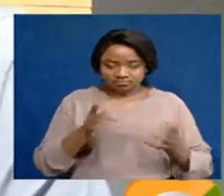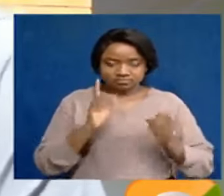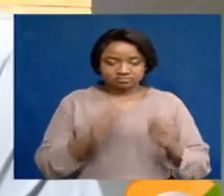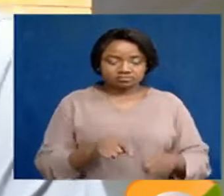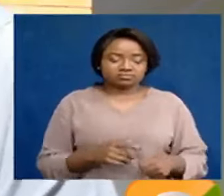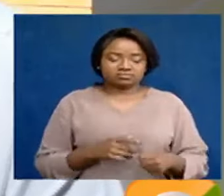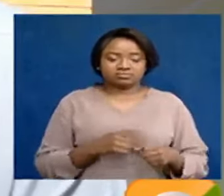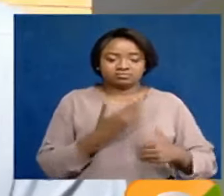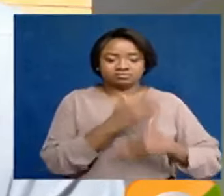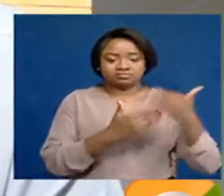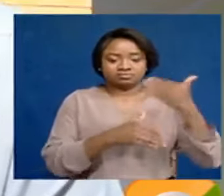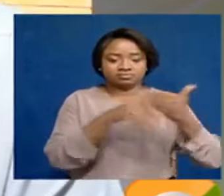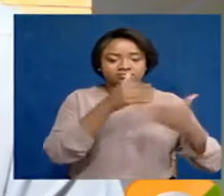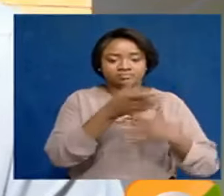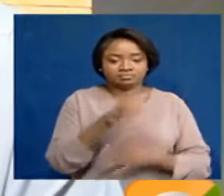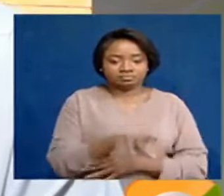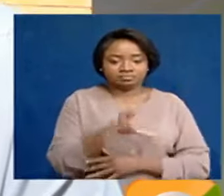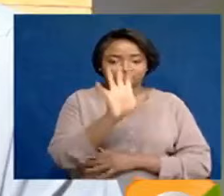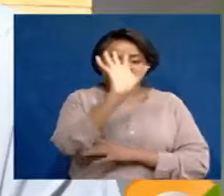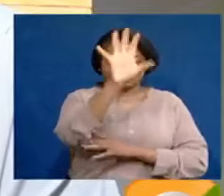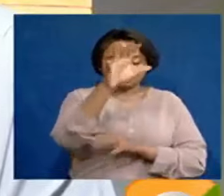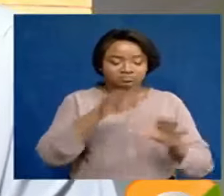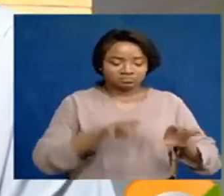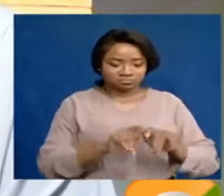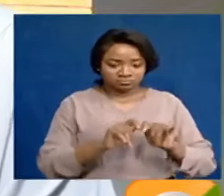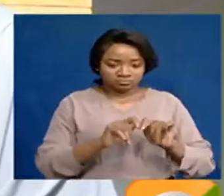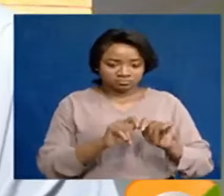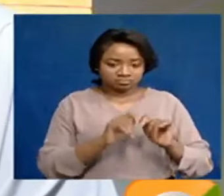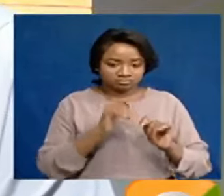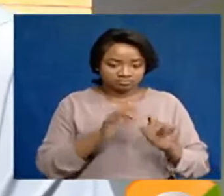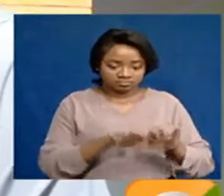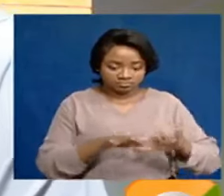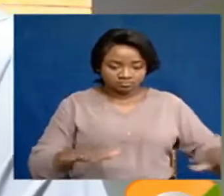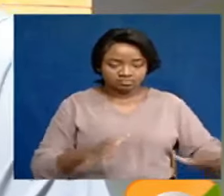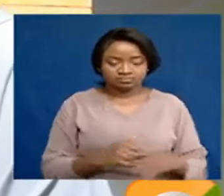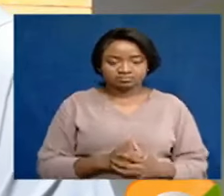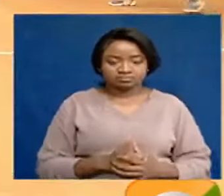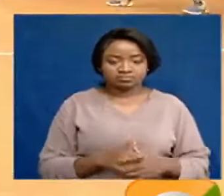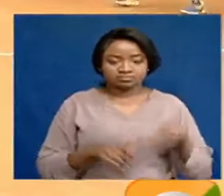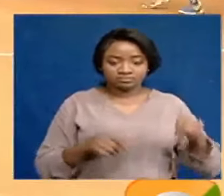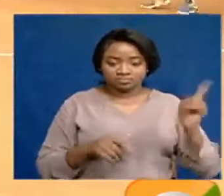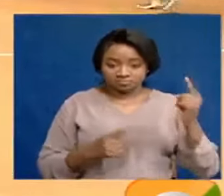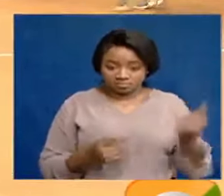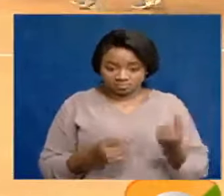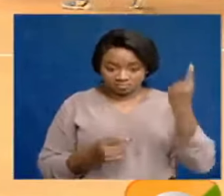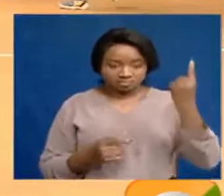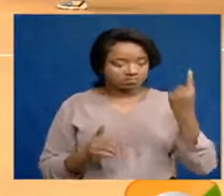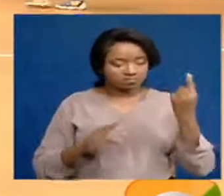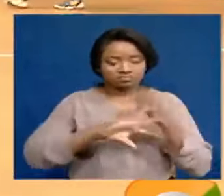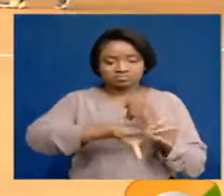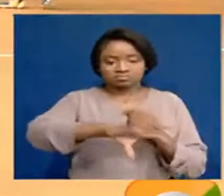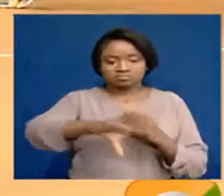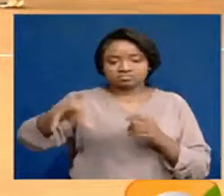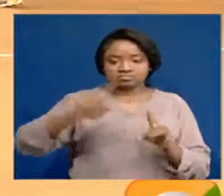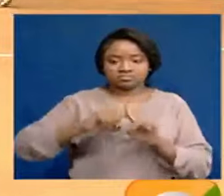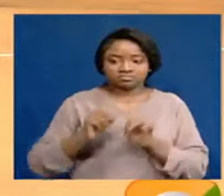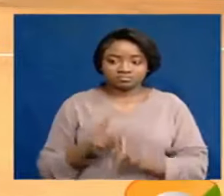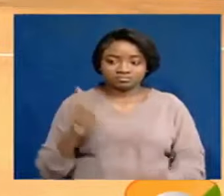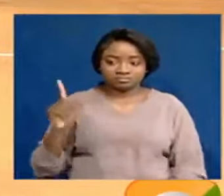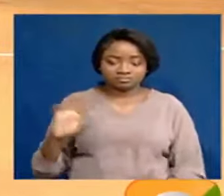commitments there. So it'll be across, though. It won't be just in Nairobi. Mchuano huo ambao utafanyika katika